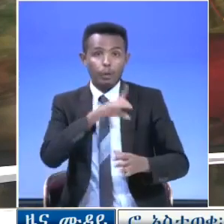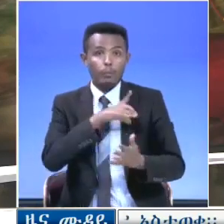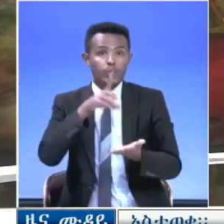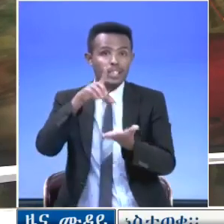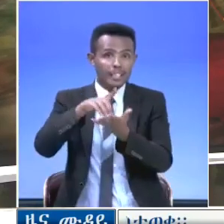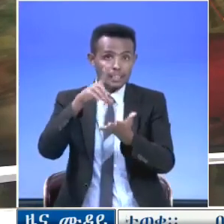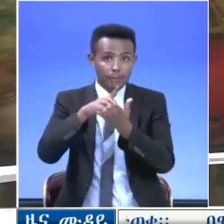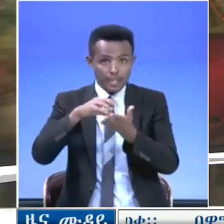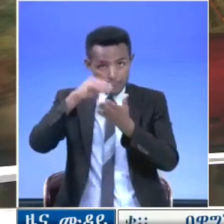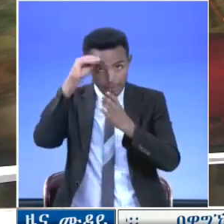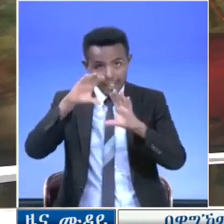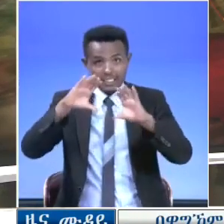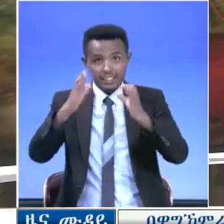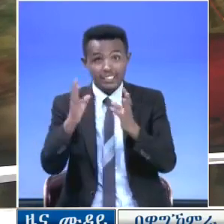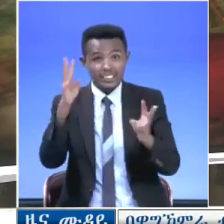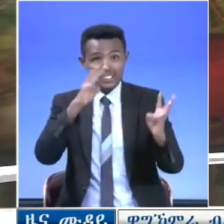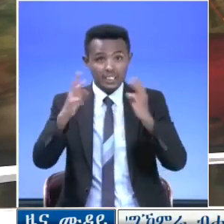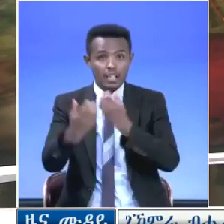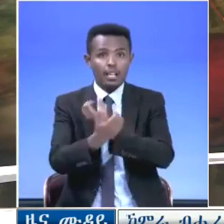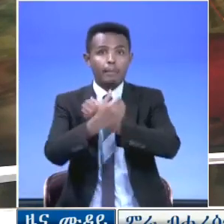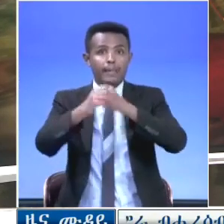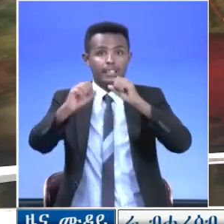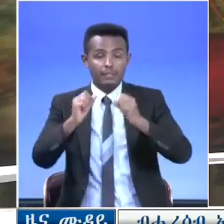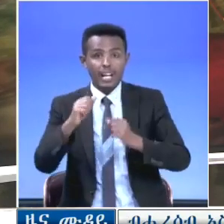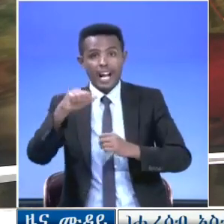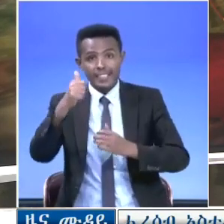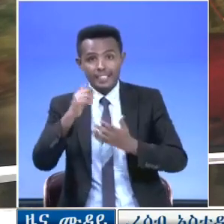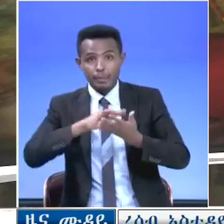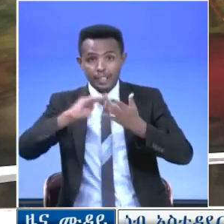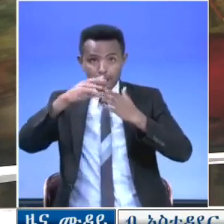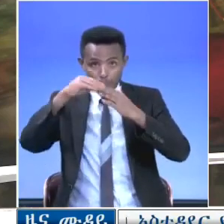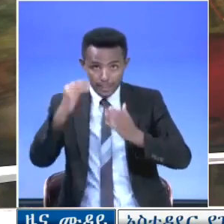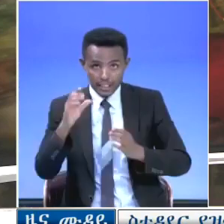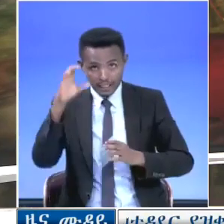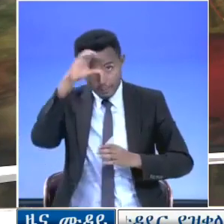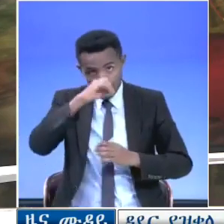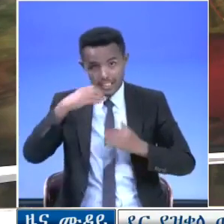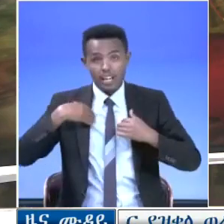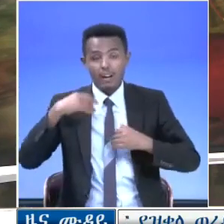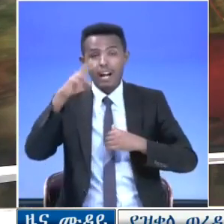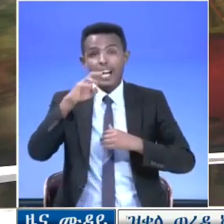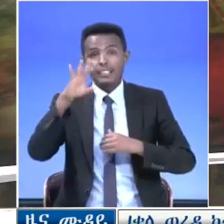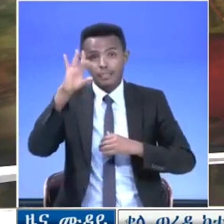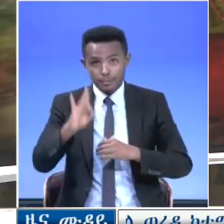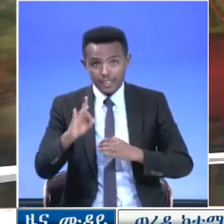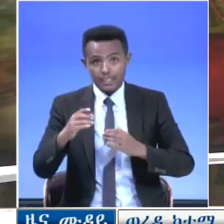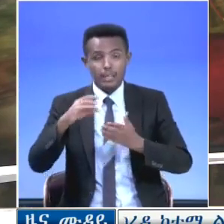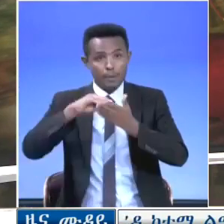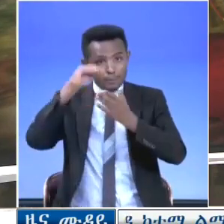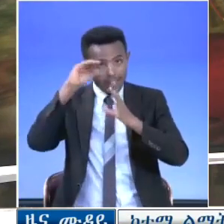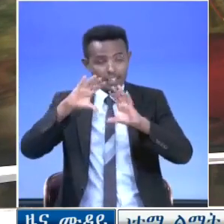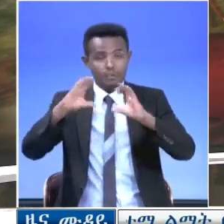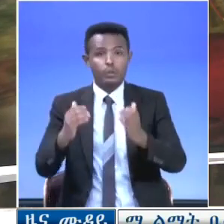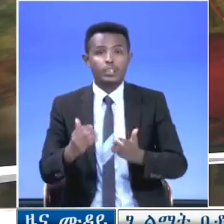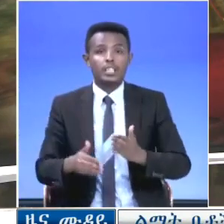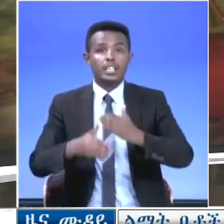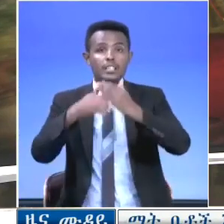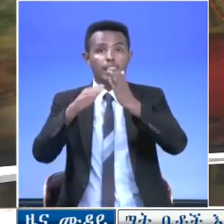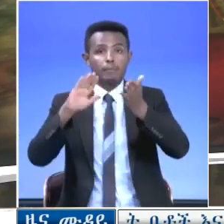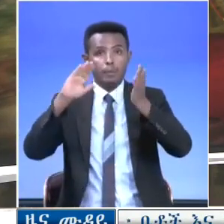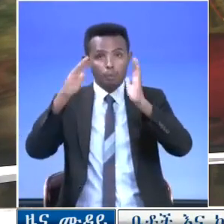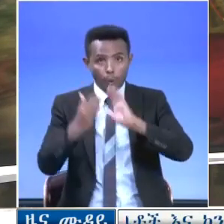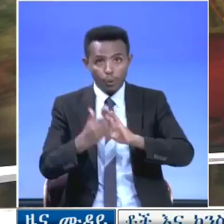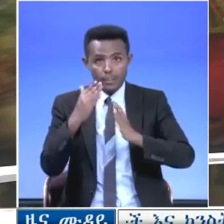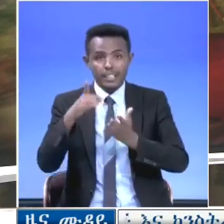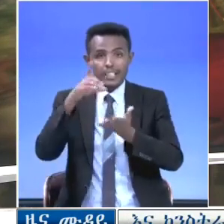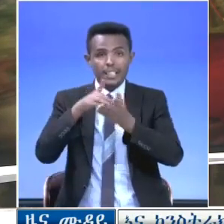ከተማ የመማሪያ ክፍል ጥረትን ለመቅረፍ 10 ሚሊዮን ብር ግምት ያላቸው 28 የመማሪያ ክፍሎችን ያስገነባ መሆኑን